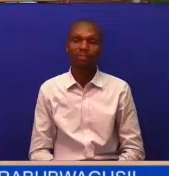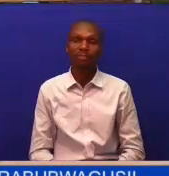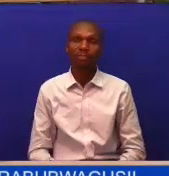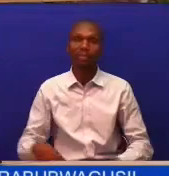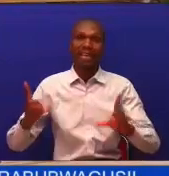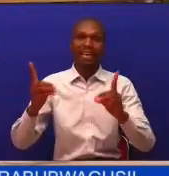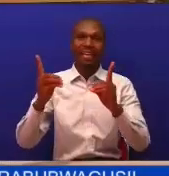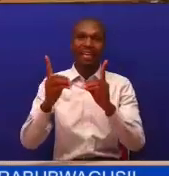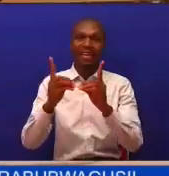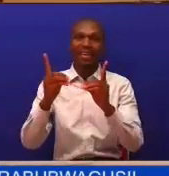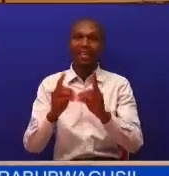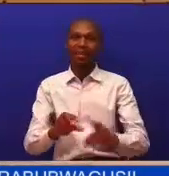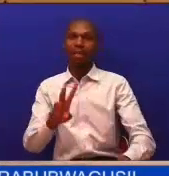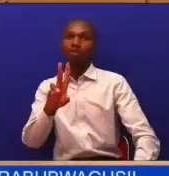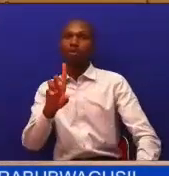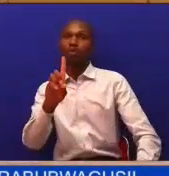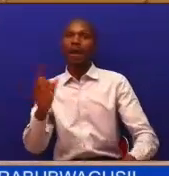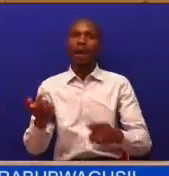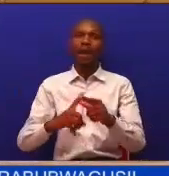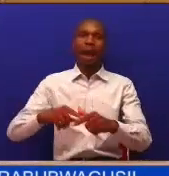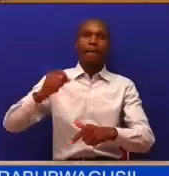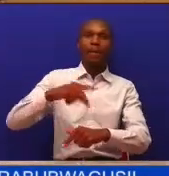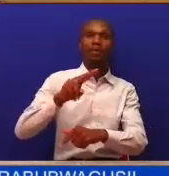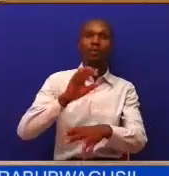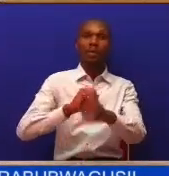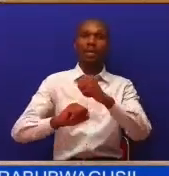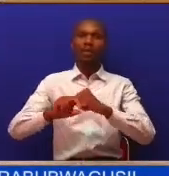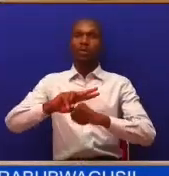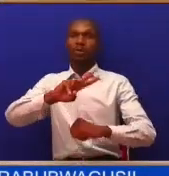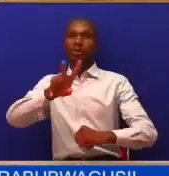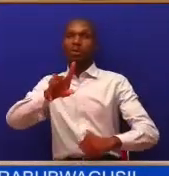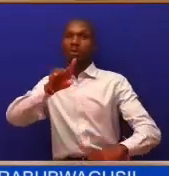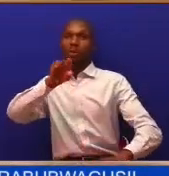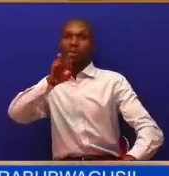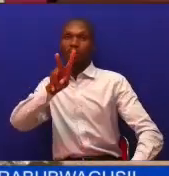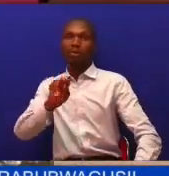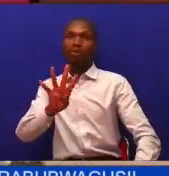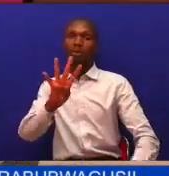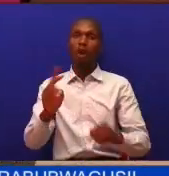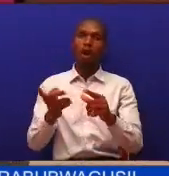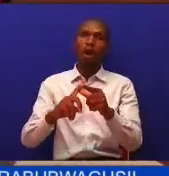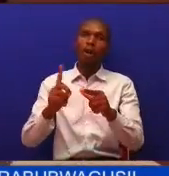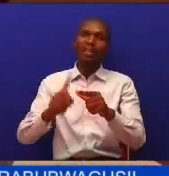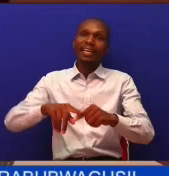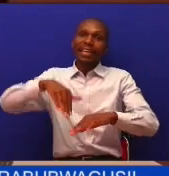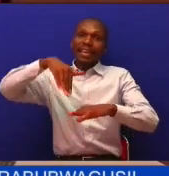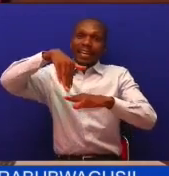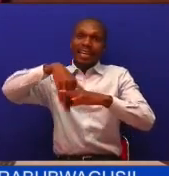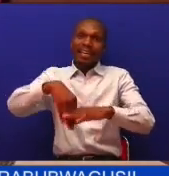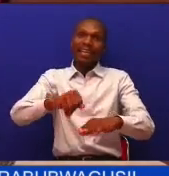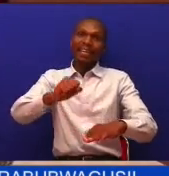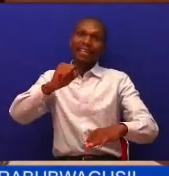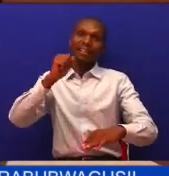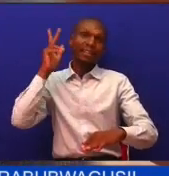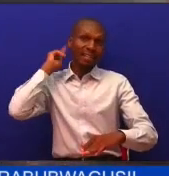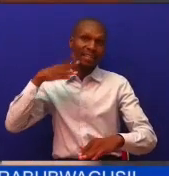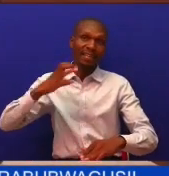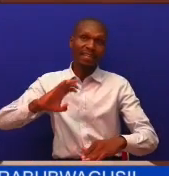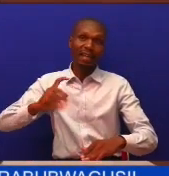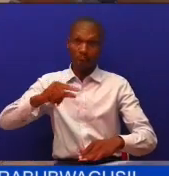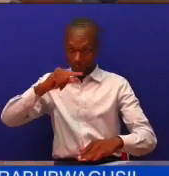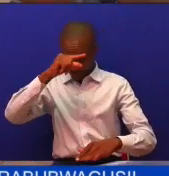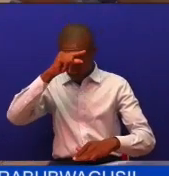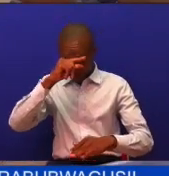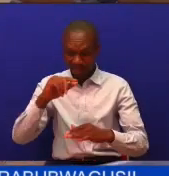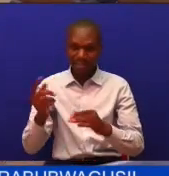Chitari ke merongi bire ne yemo mutinyo kabire mwakabu chiribu bire na merongi bire na ene. Imeyama gacho ya assembly ya Kisii imeyomo chobo